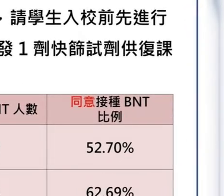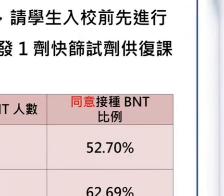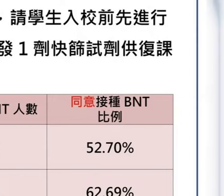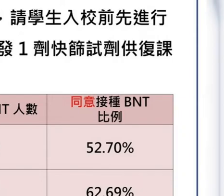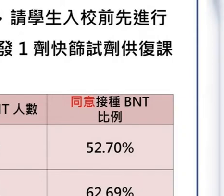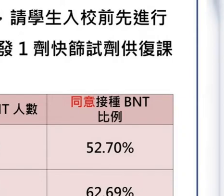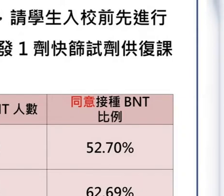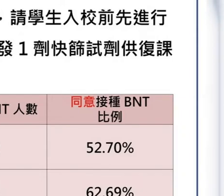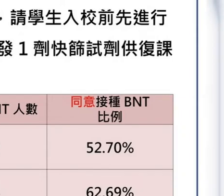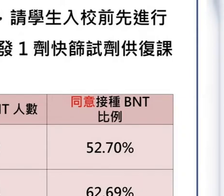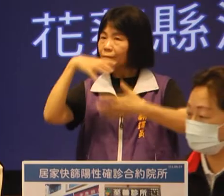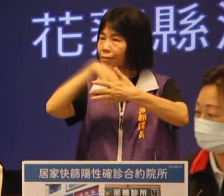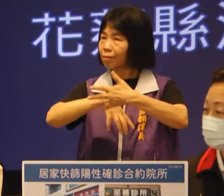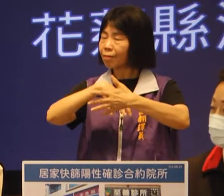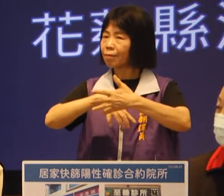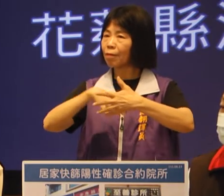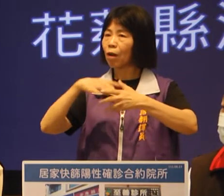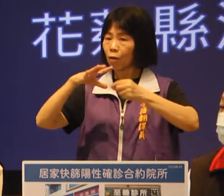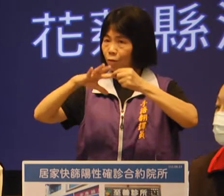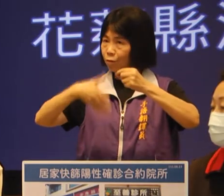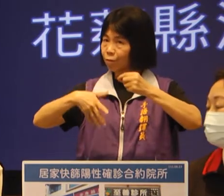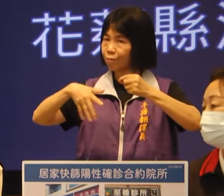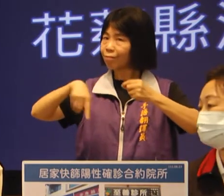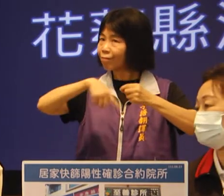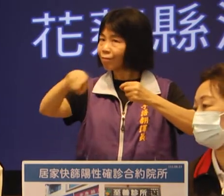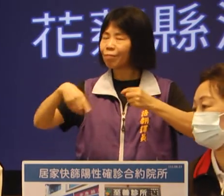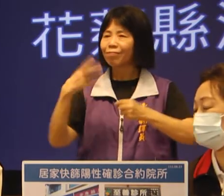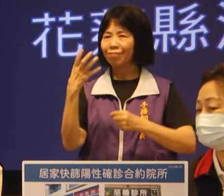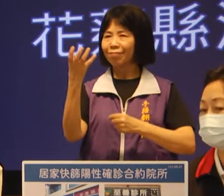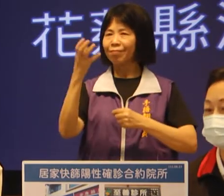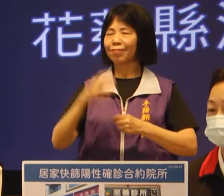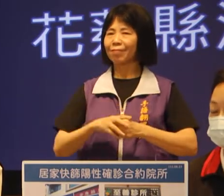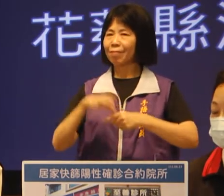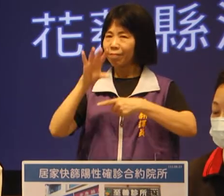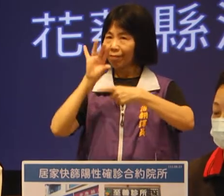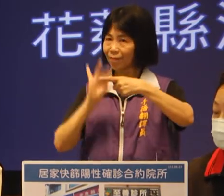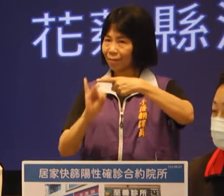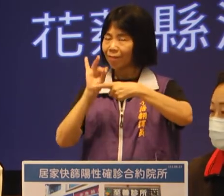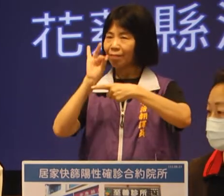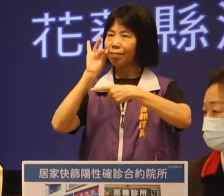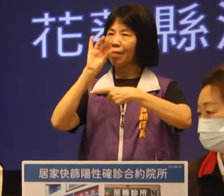66.16%，那其中以国中端的比例最高，达到了